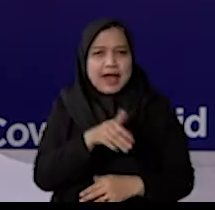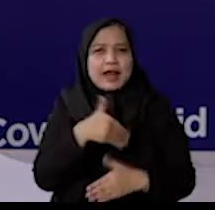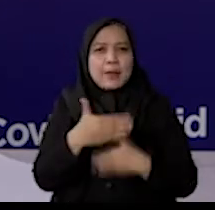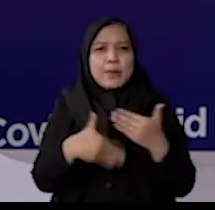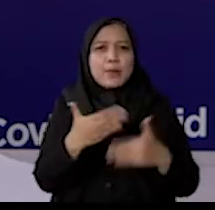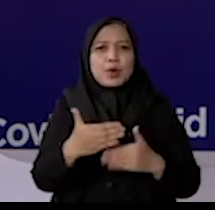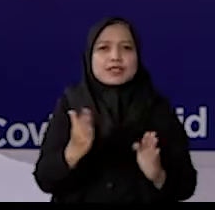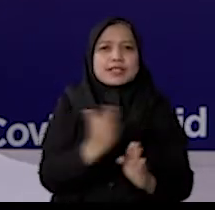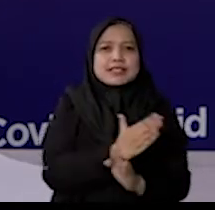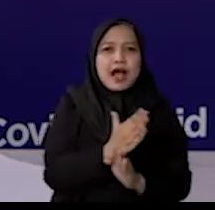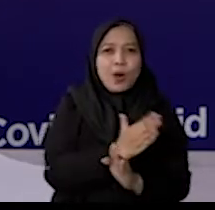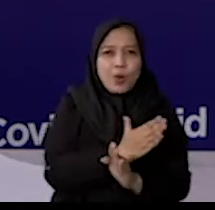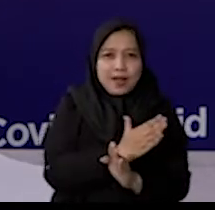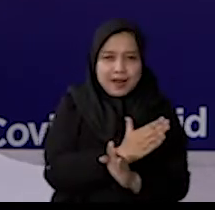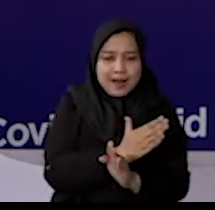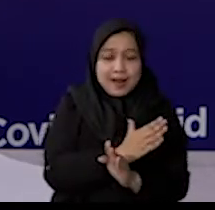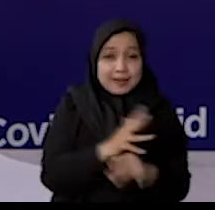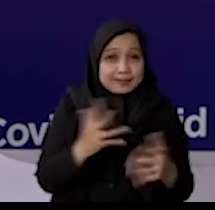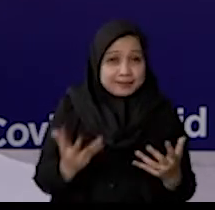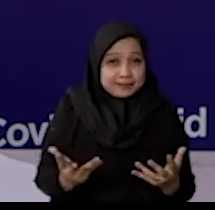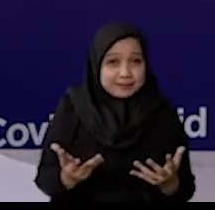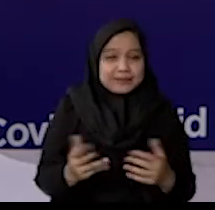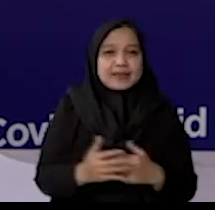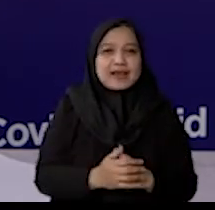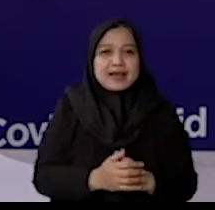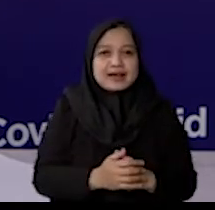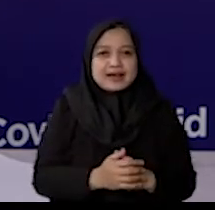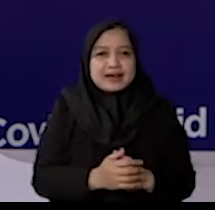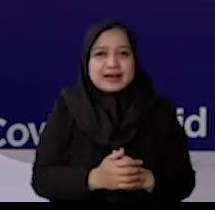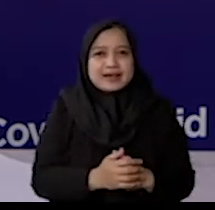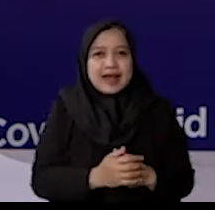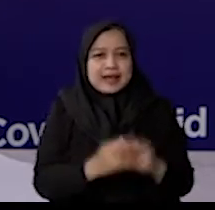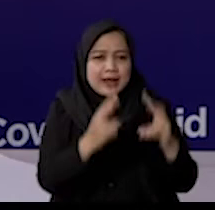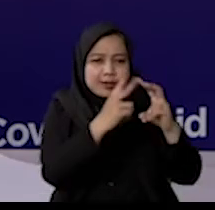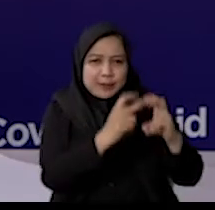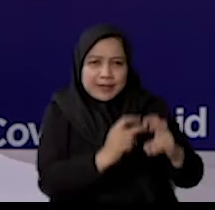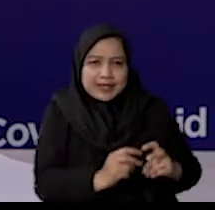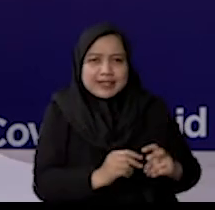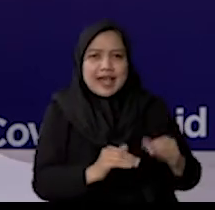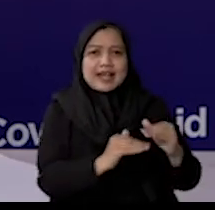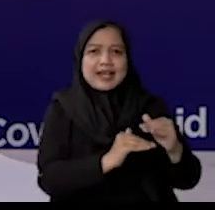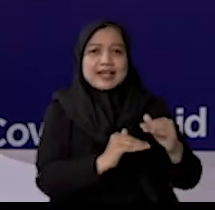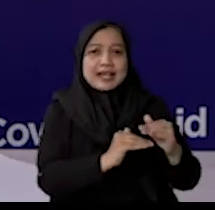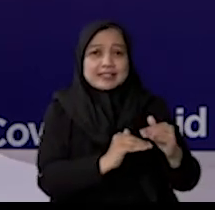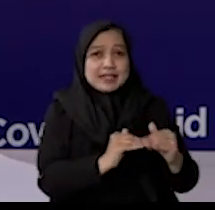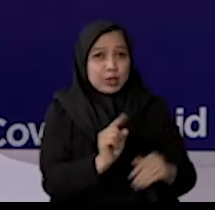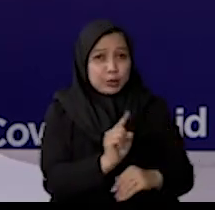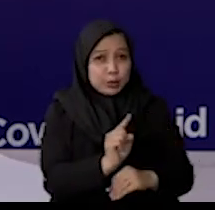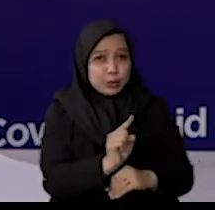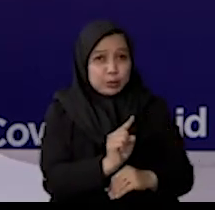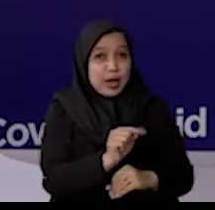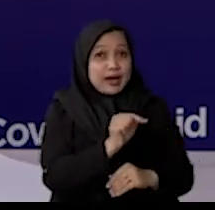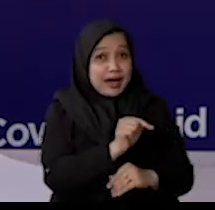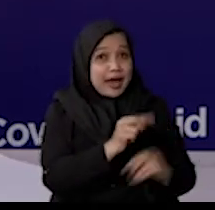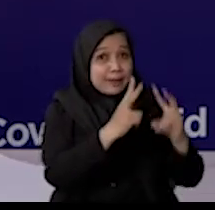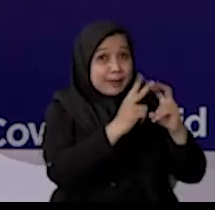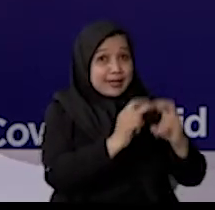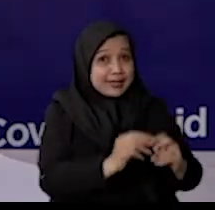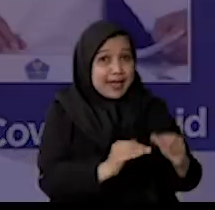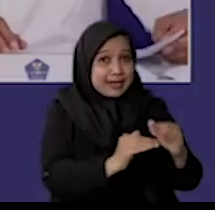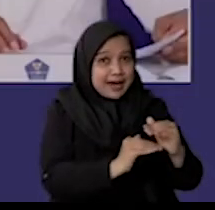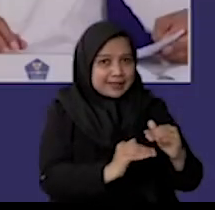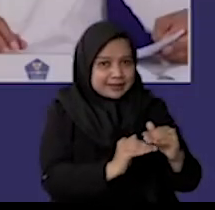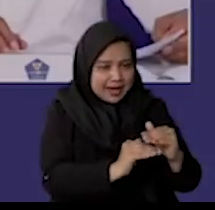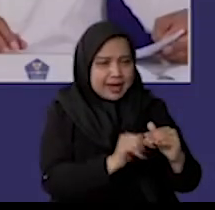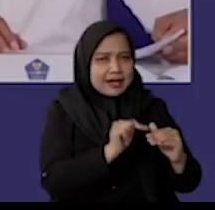harus dilakukan, yaitu adalah penelitian dasar. Pada saat penelitian dasar ini